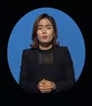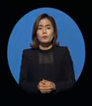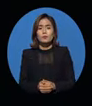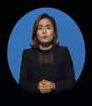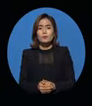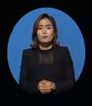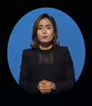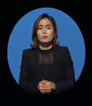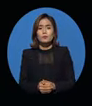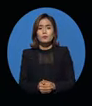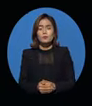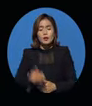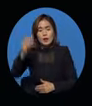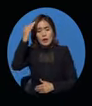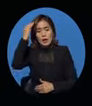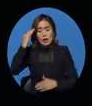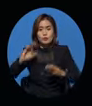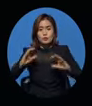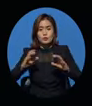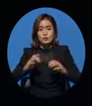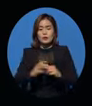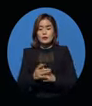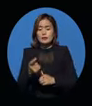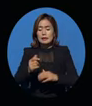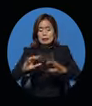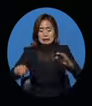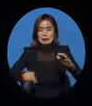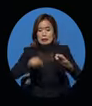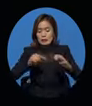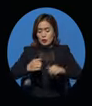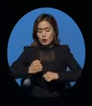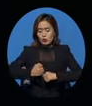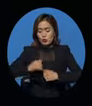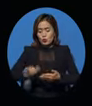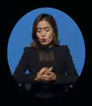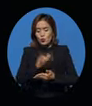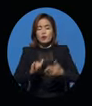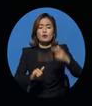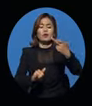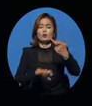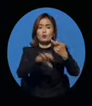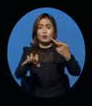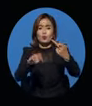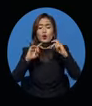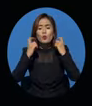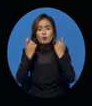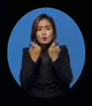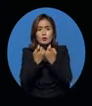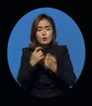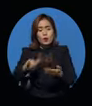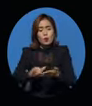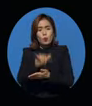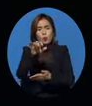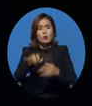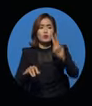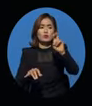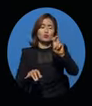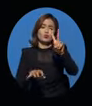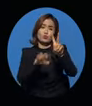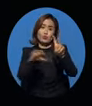우리 대한민국의 이 첫 작은 나라의 군 공항이 12개 입니다 그리고 민간 보안 22개 입니다